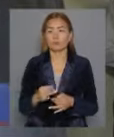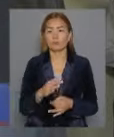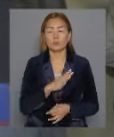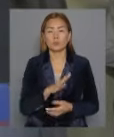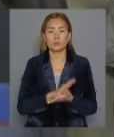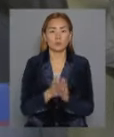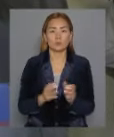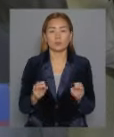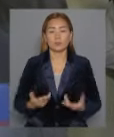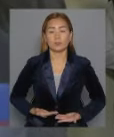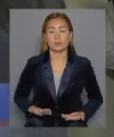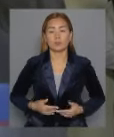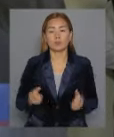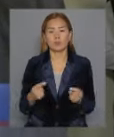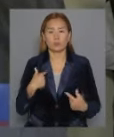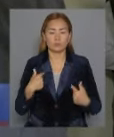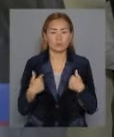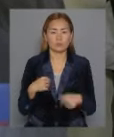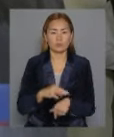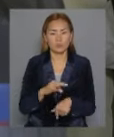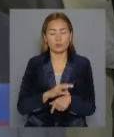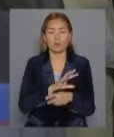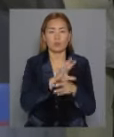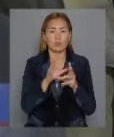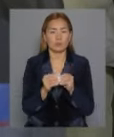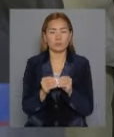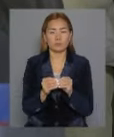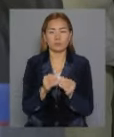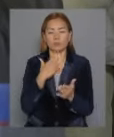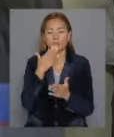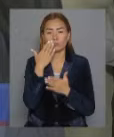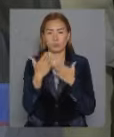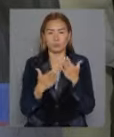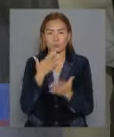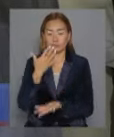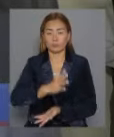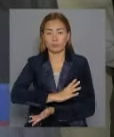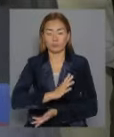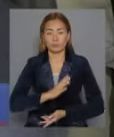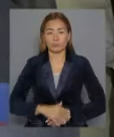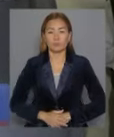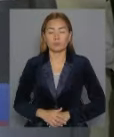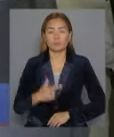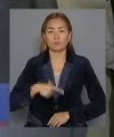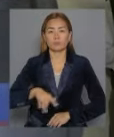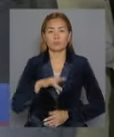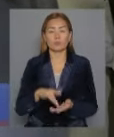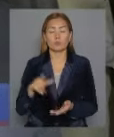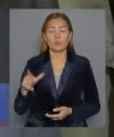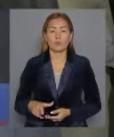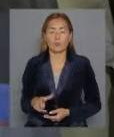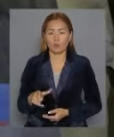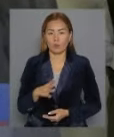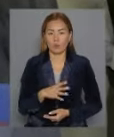қандай жағдайда өмір сүрген, қалай қиналған, қалай ауырған, оның бір үлкен бір дерек көзі біздің өзіміздің атыраулық жерлес ағамыз бар